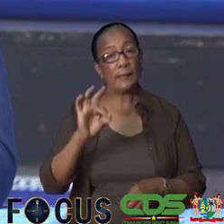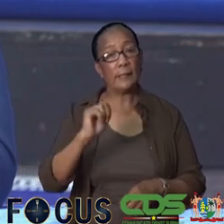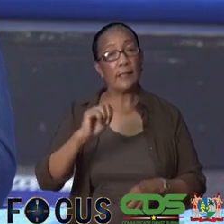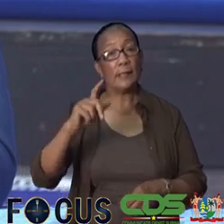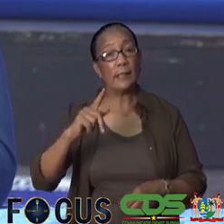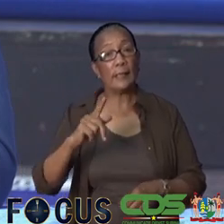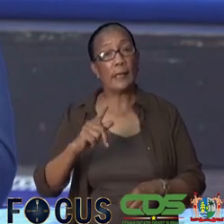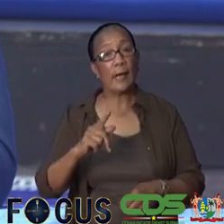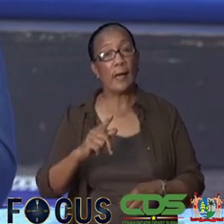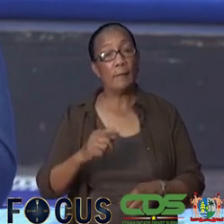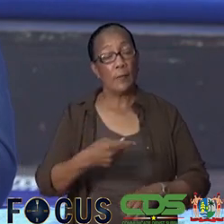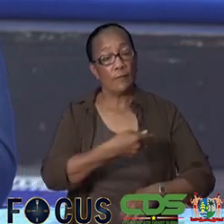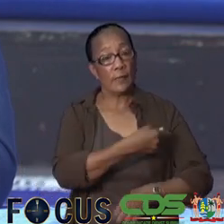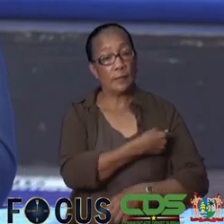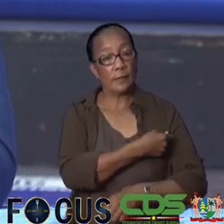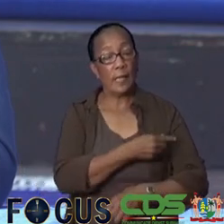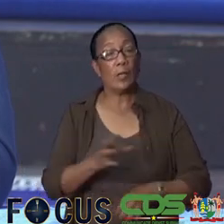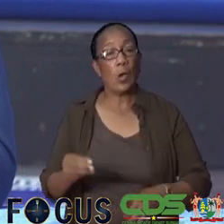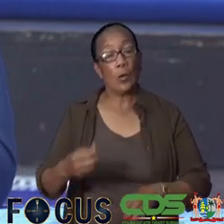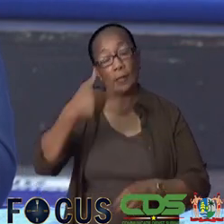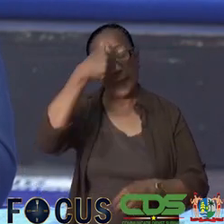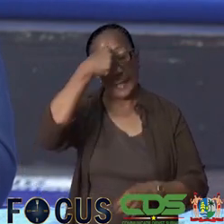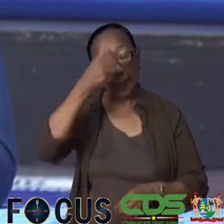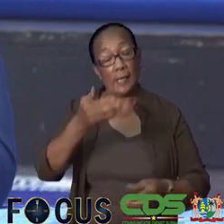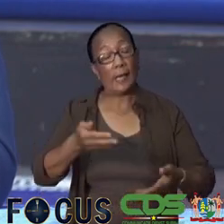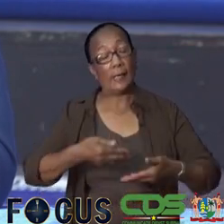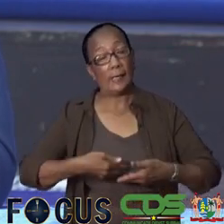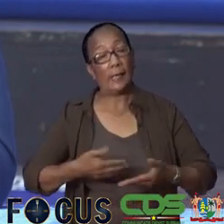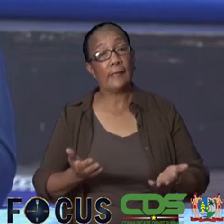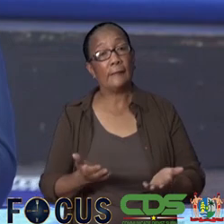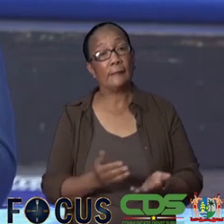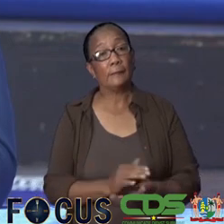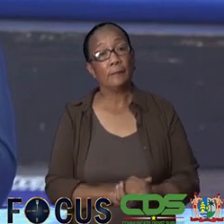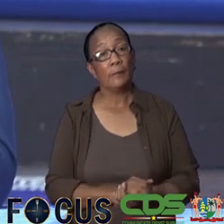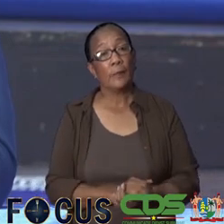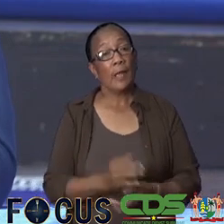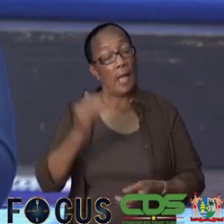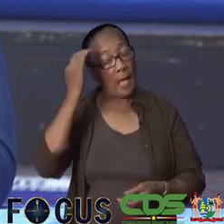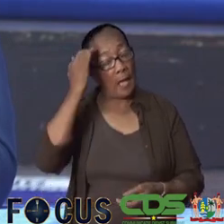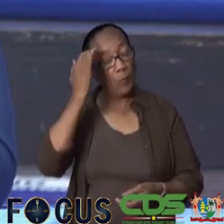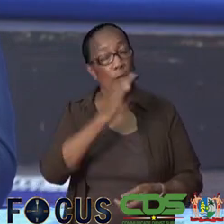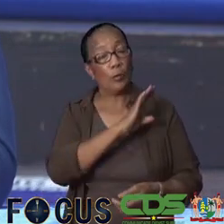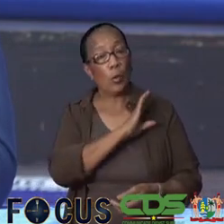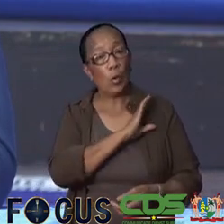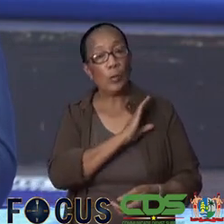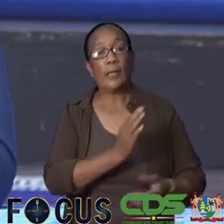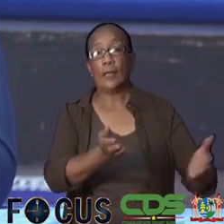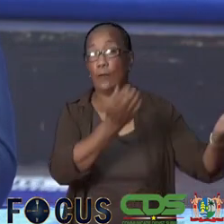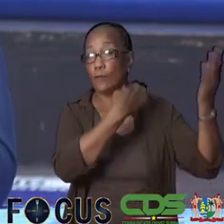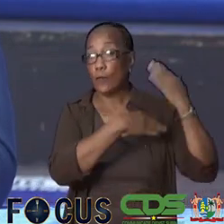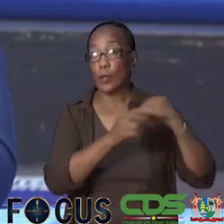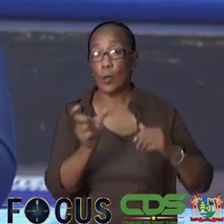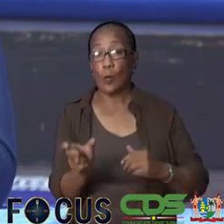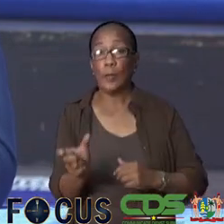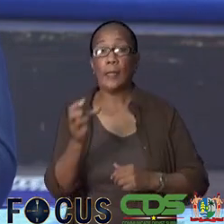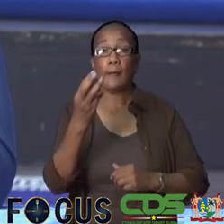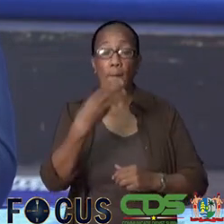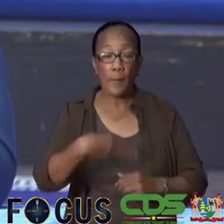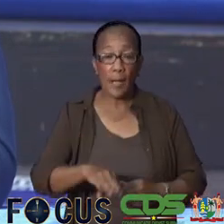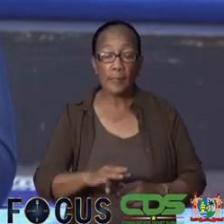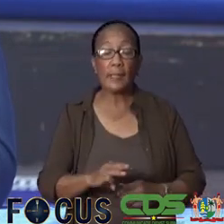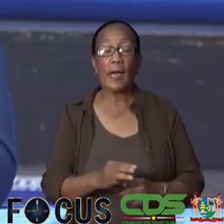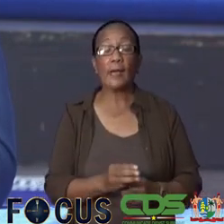India in voorraad zullen hebben. En u weet ook inmiddels dat er vorige week maandag of afgelopen